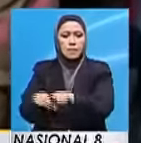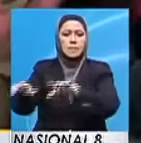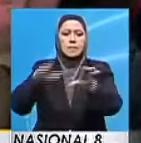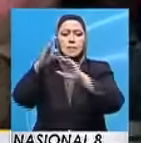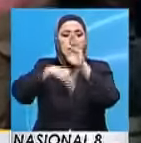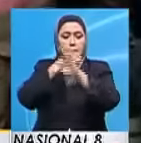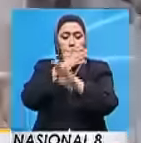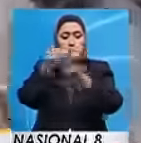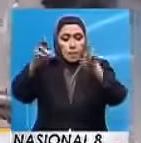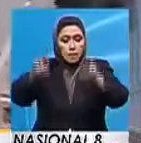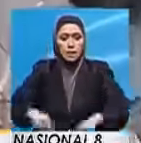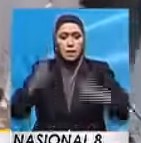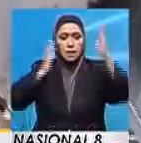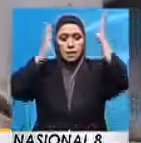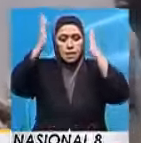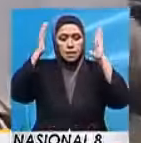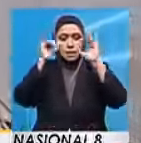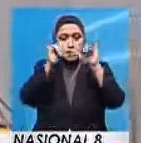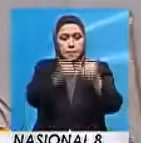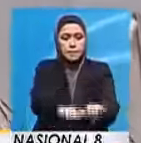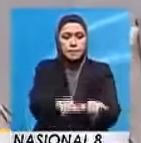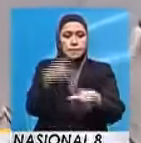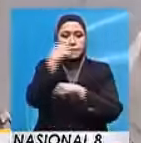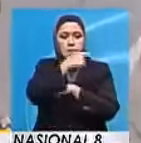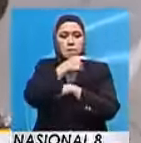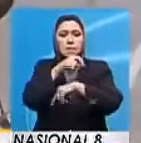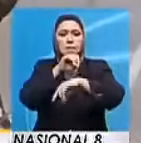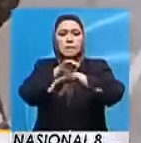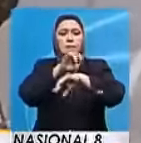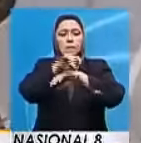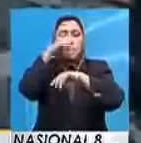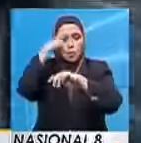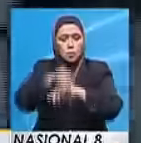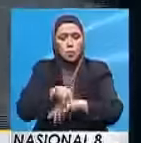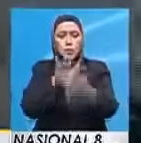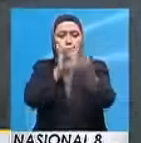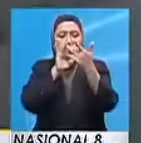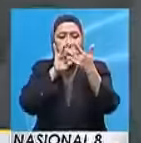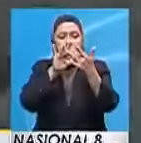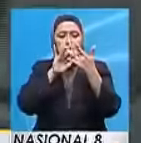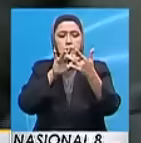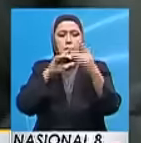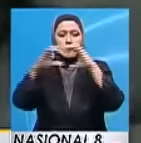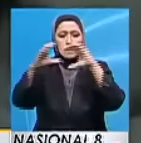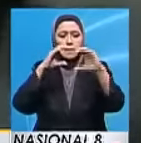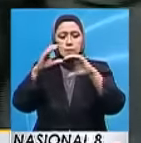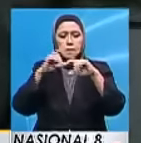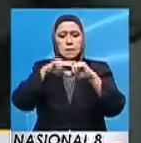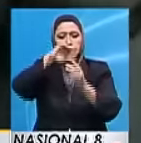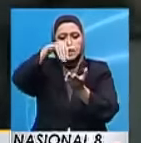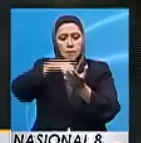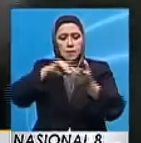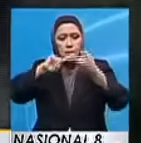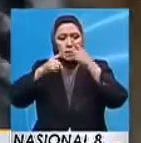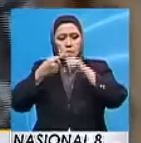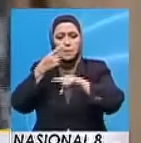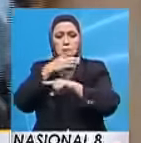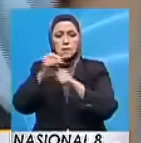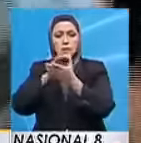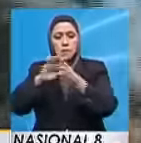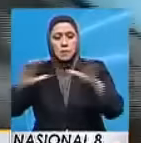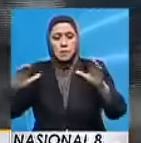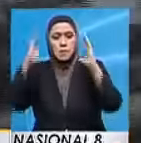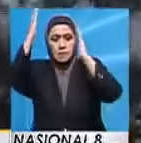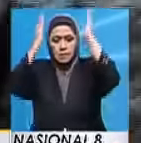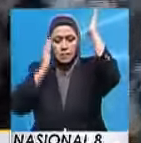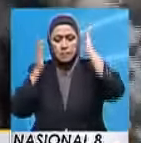Taiwan dinasihatkan agar sentiasa berkomunikasi dengan pusat persahabatan dan Perdagangan Malaysia di taipe dan mematuhi segala arahan